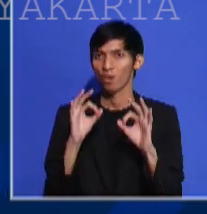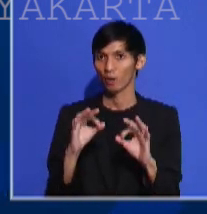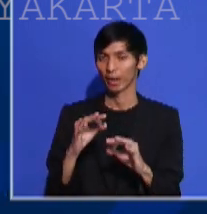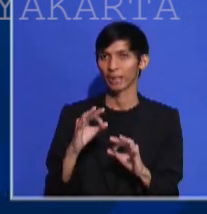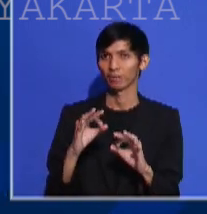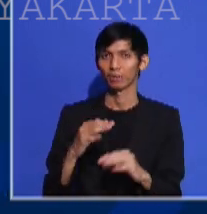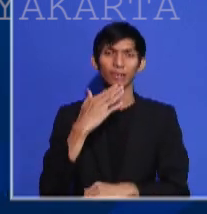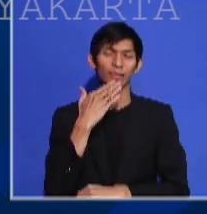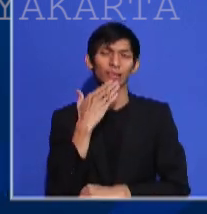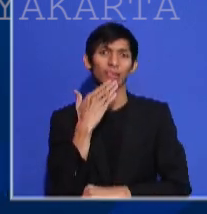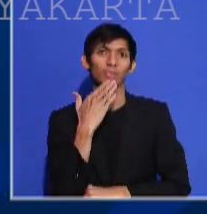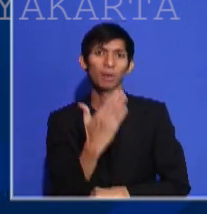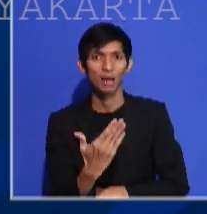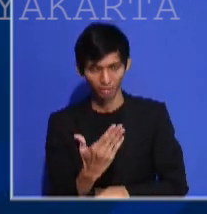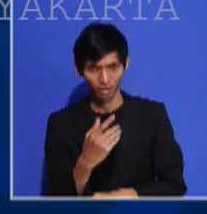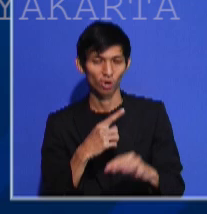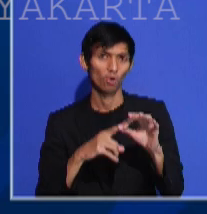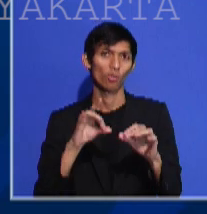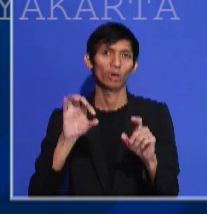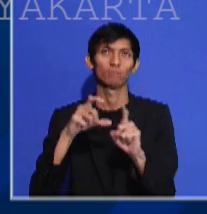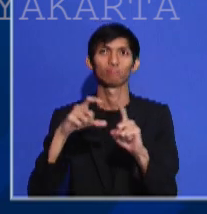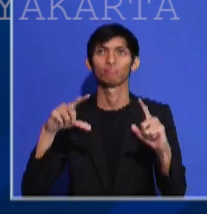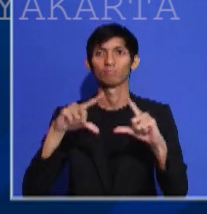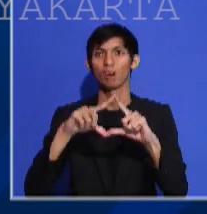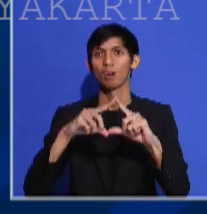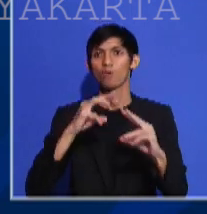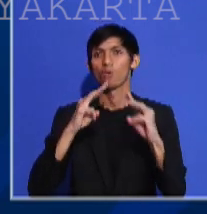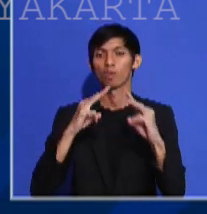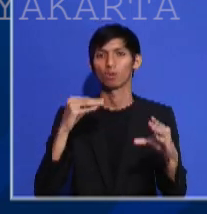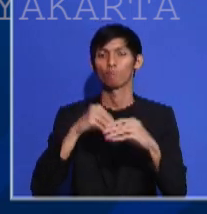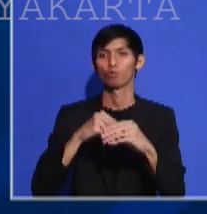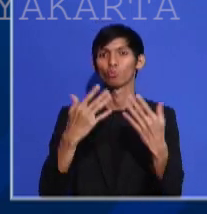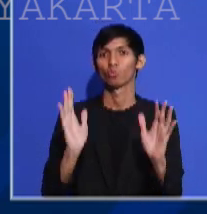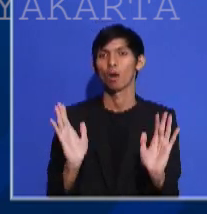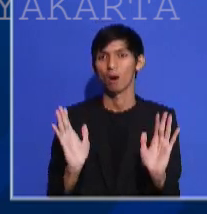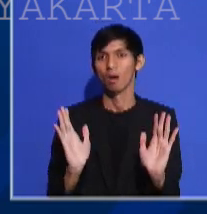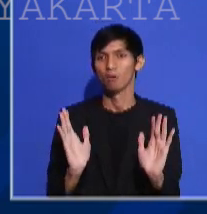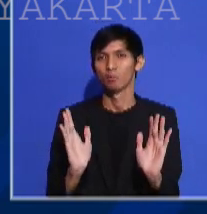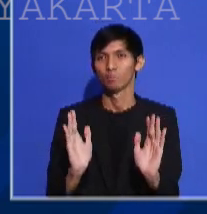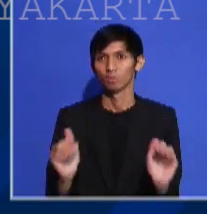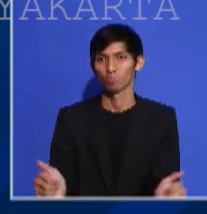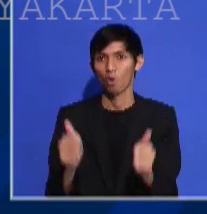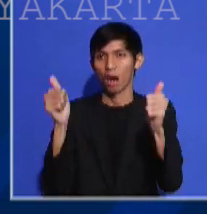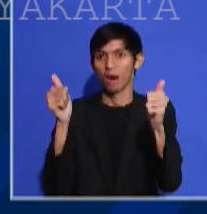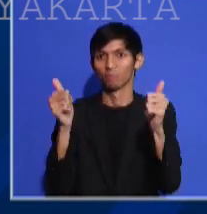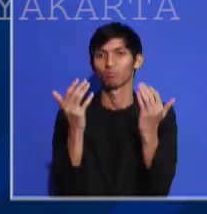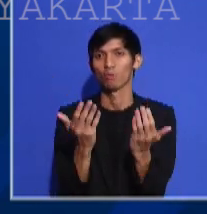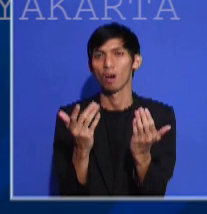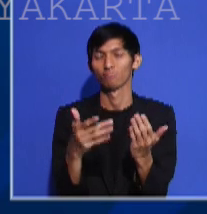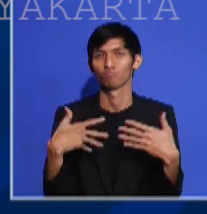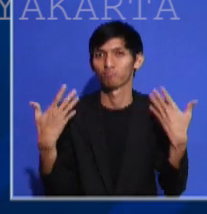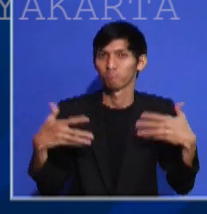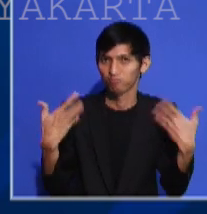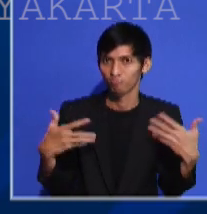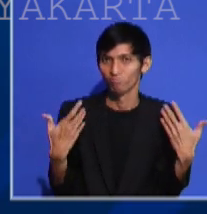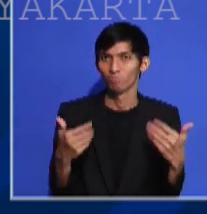kasih telah hadir bersama kami semoga Sukses Kerja kerasnya juga dapat diapresiasi dan juga